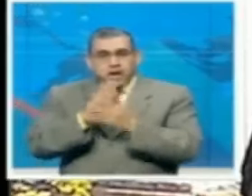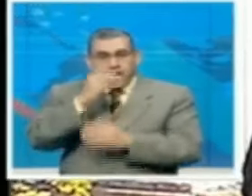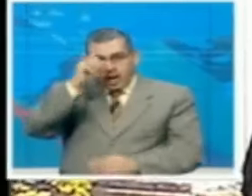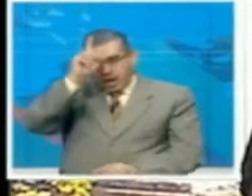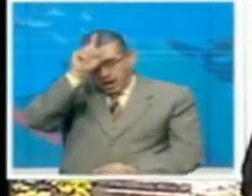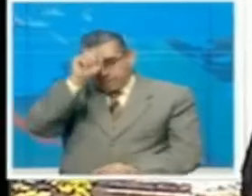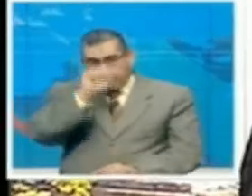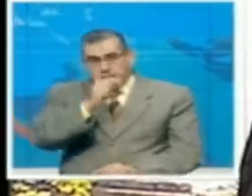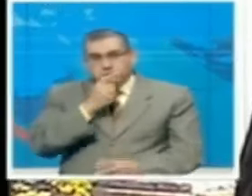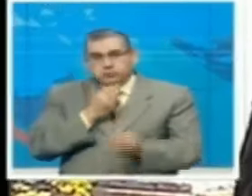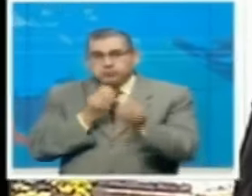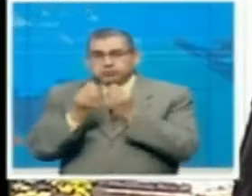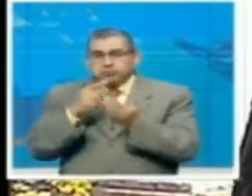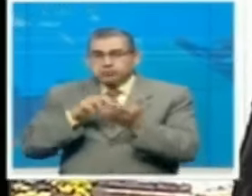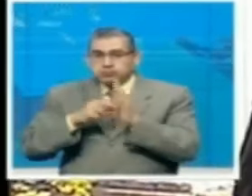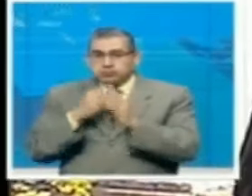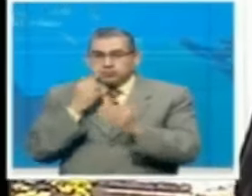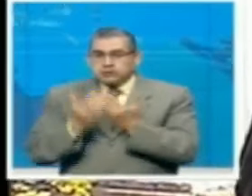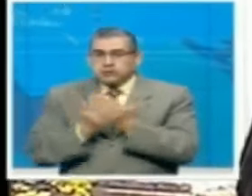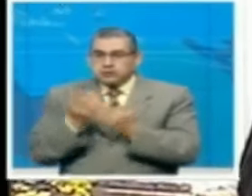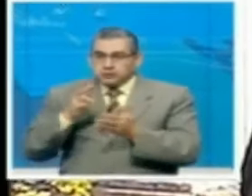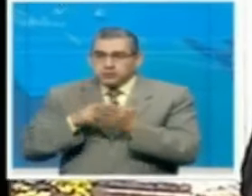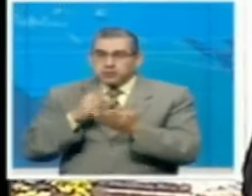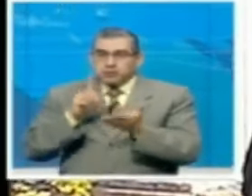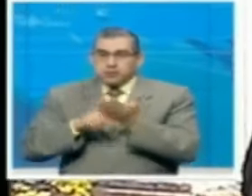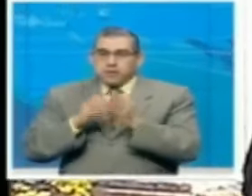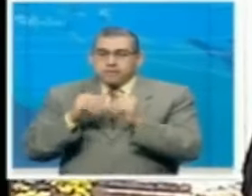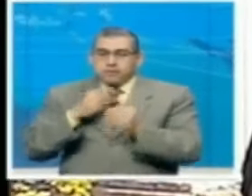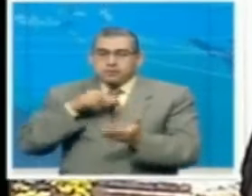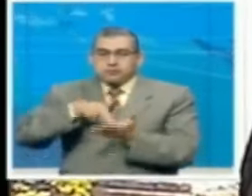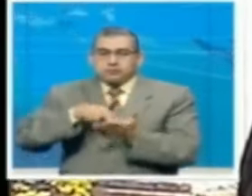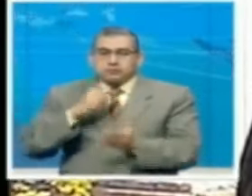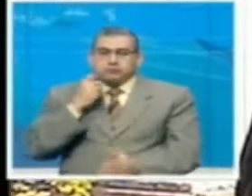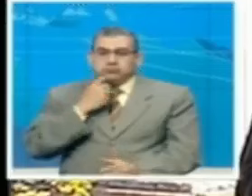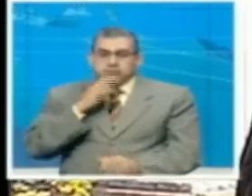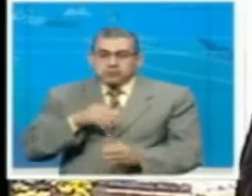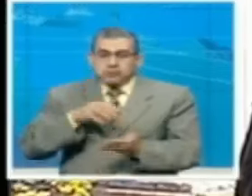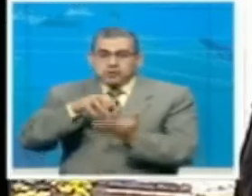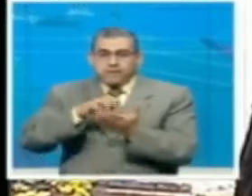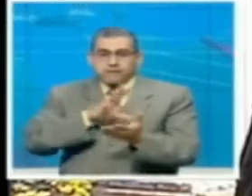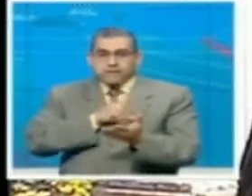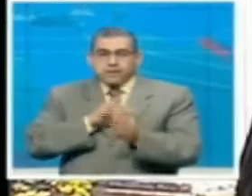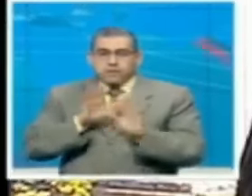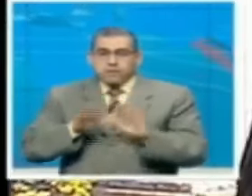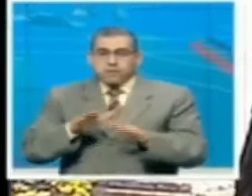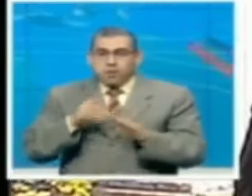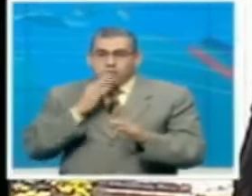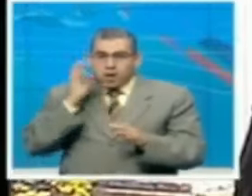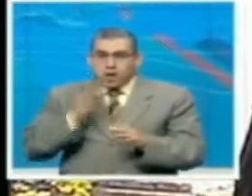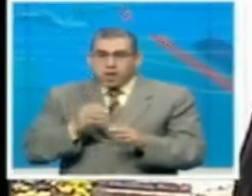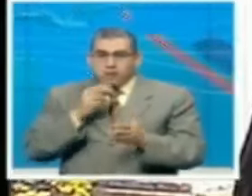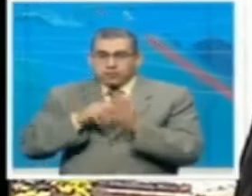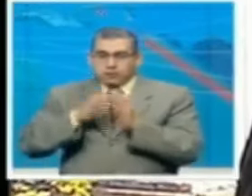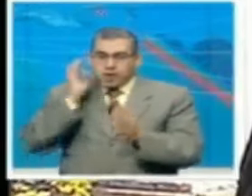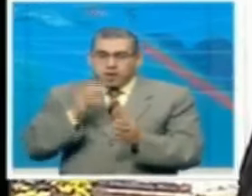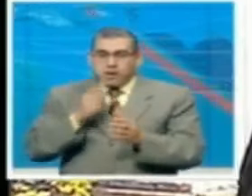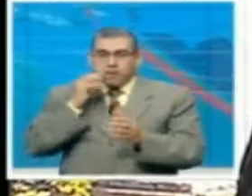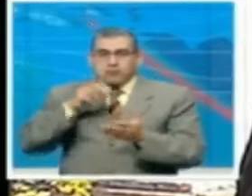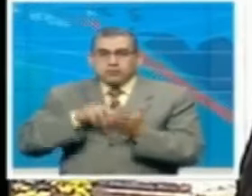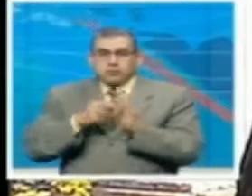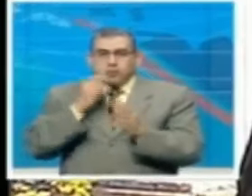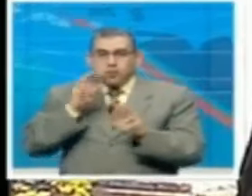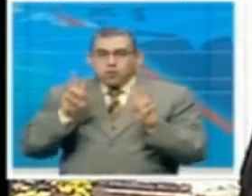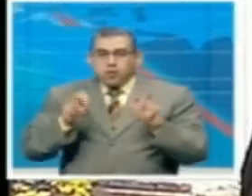الألمانية ليؤكد من جديد على موقف مصر الثابت تجاه القضية الفلسطينية، ويعيد التأكيد على أهمية